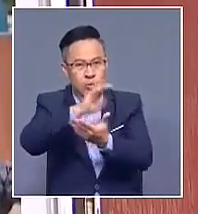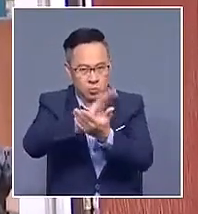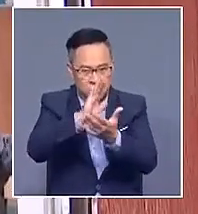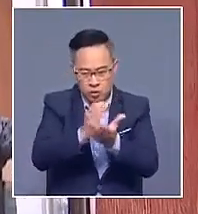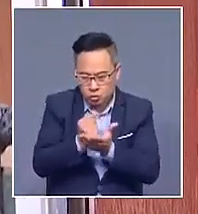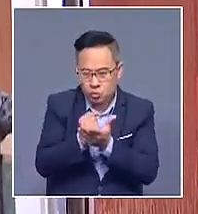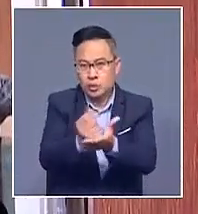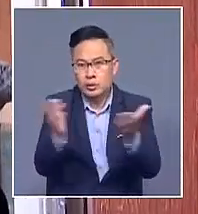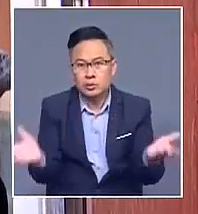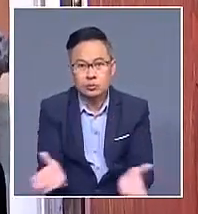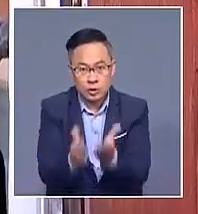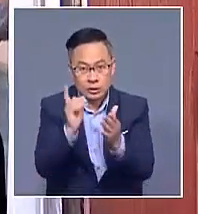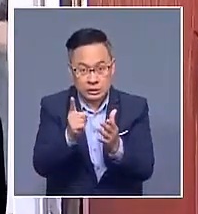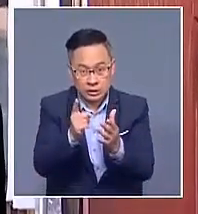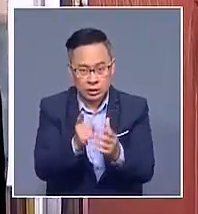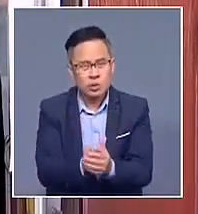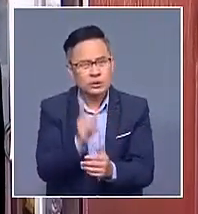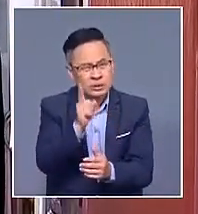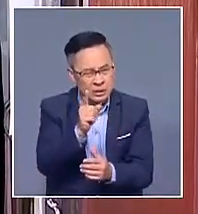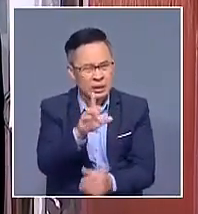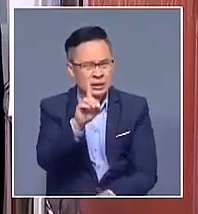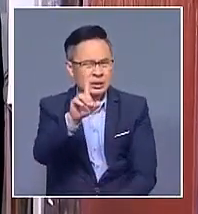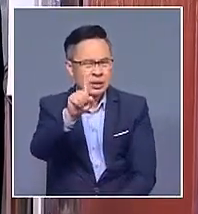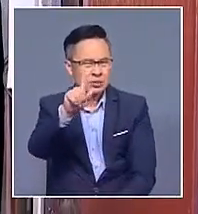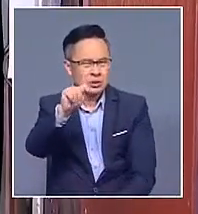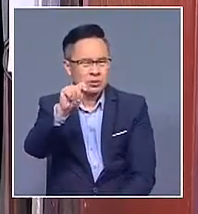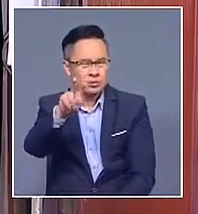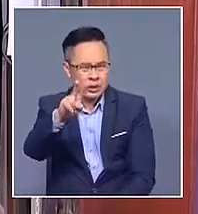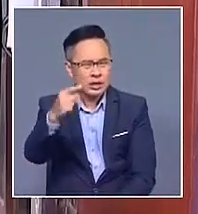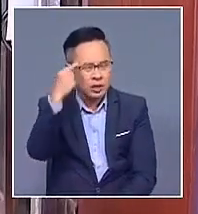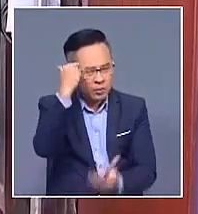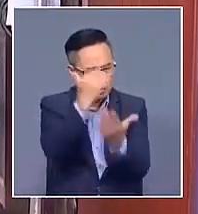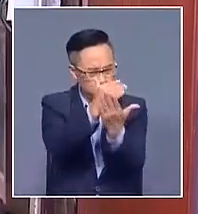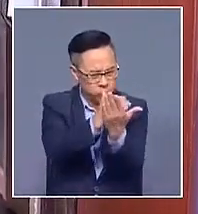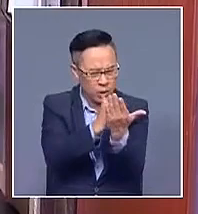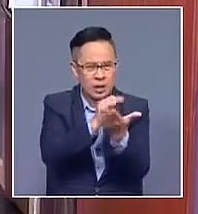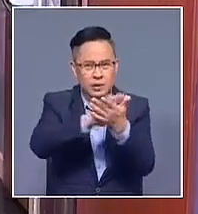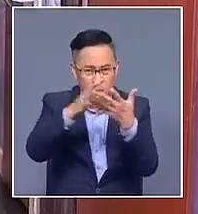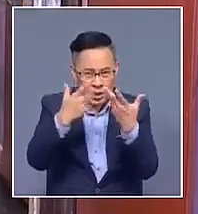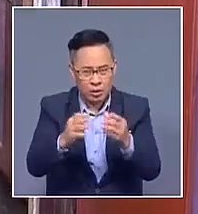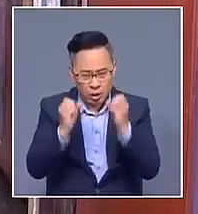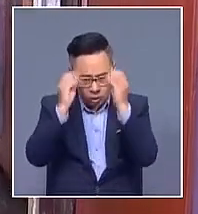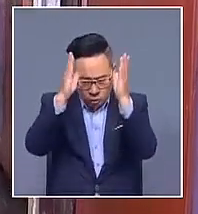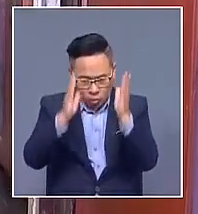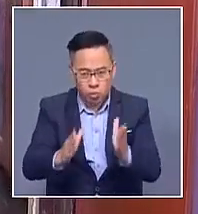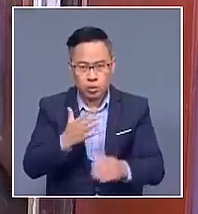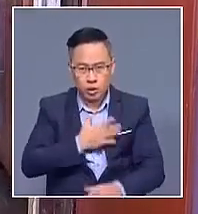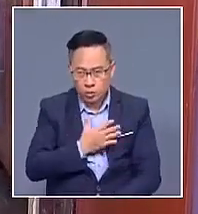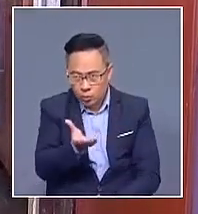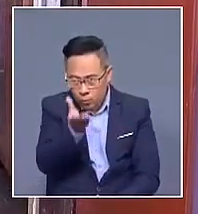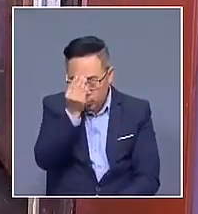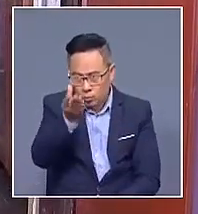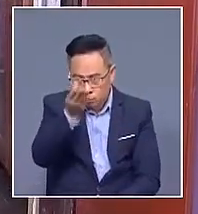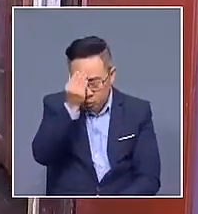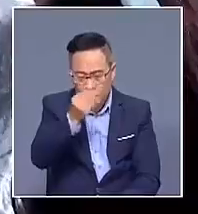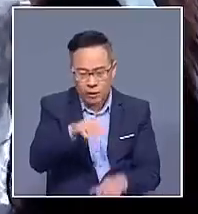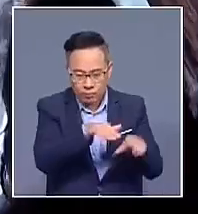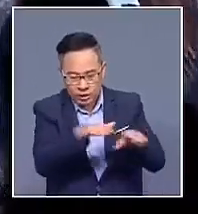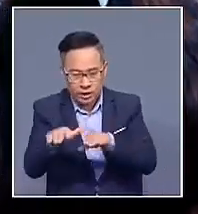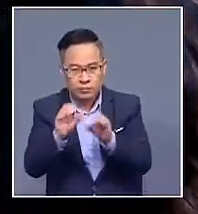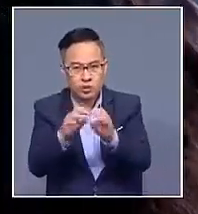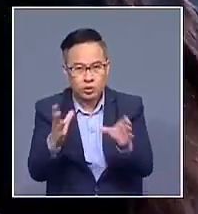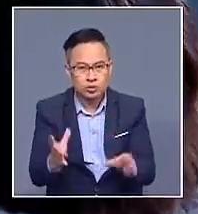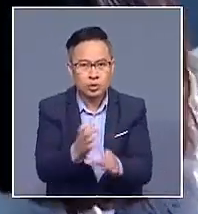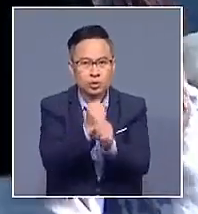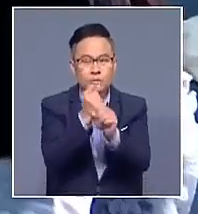ายDLTV คิดให้เราหมดแล้วเพียงแค่คุณครูได้เปิดใจแล้วก็ดูตามนั้นแล้วก็มาเตรียมการสอนตามนั้นเ